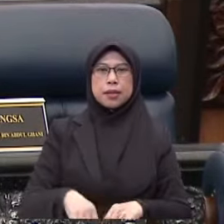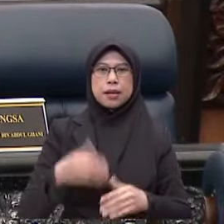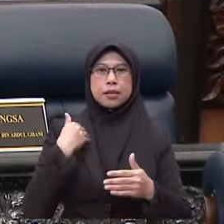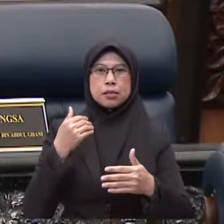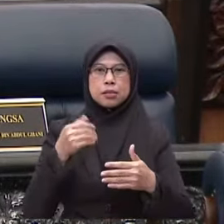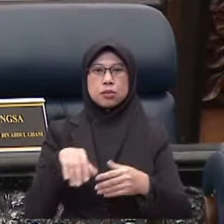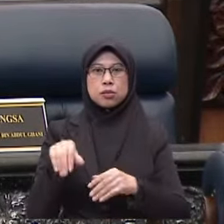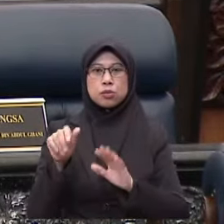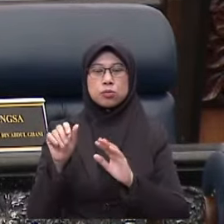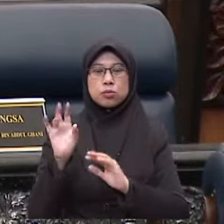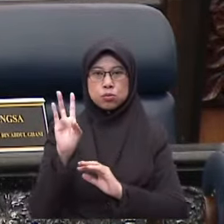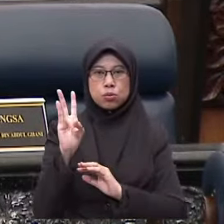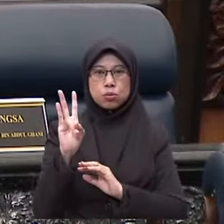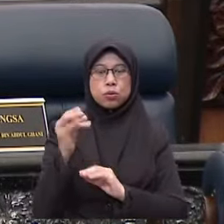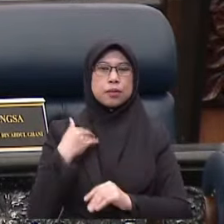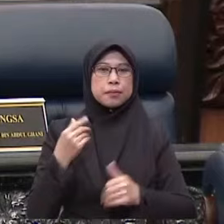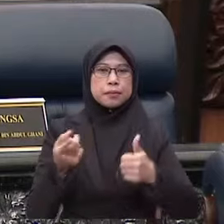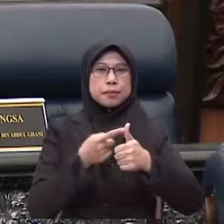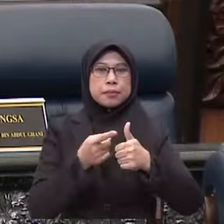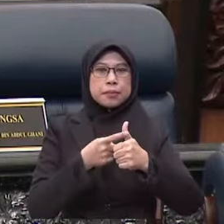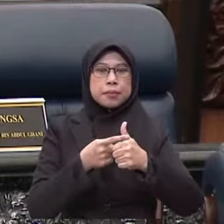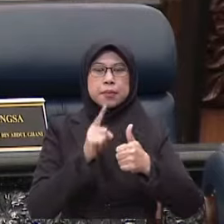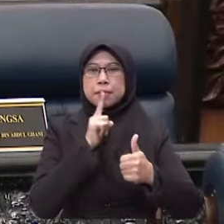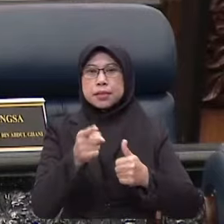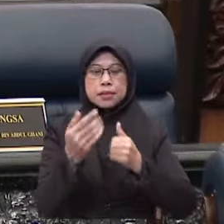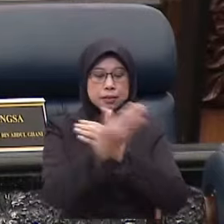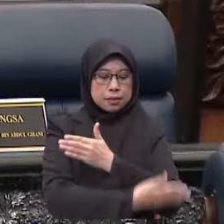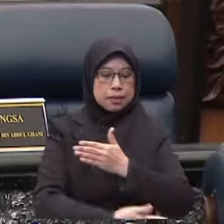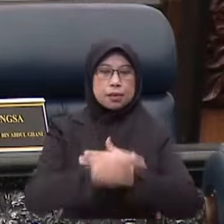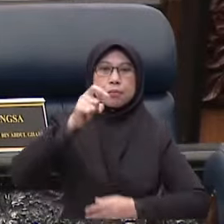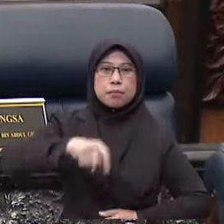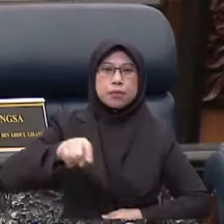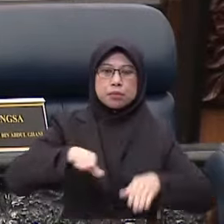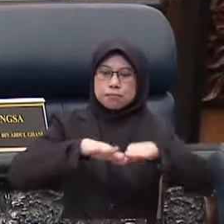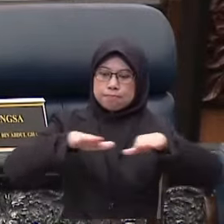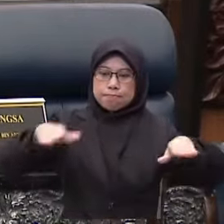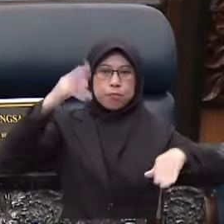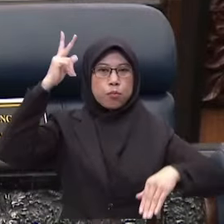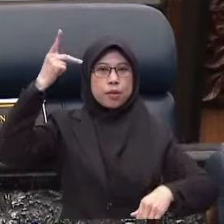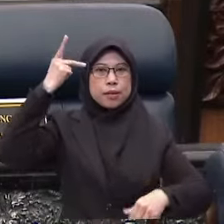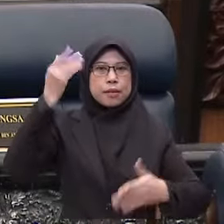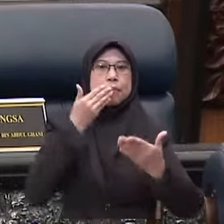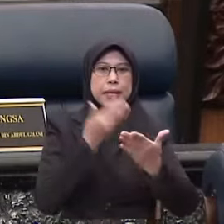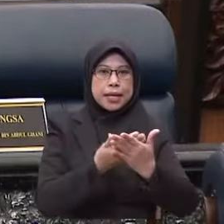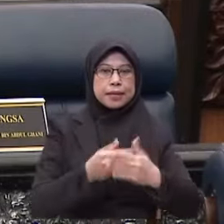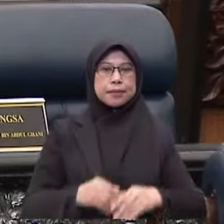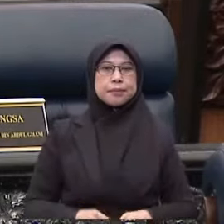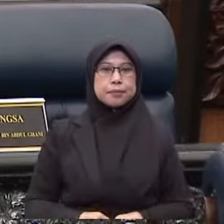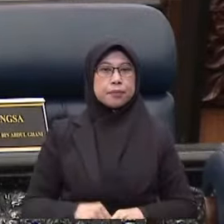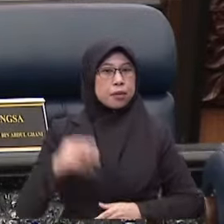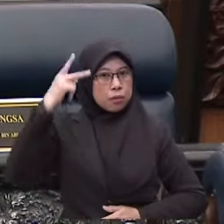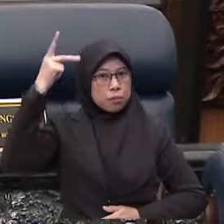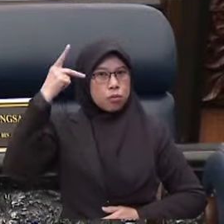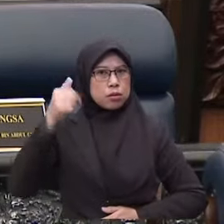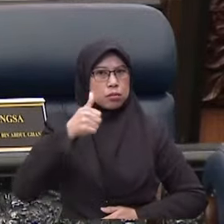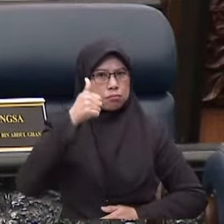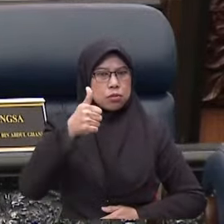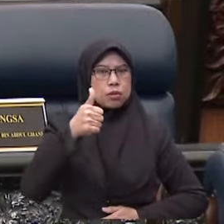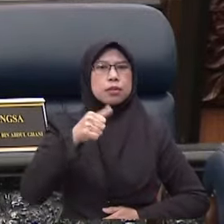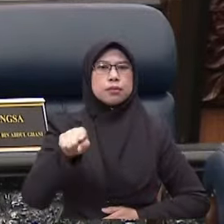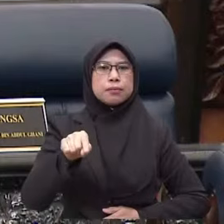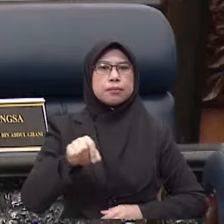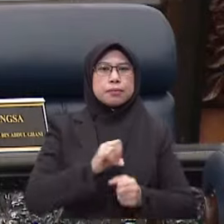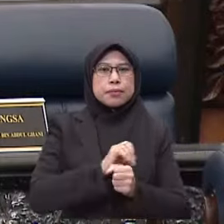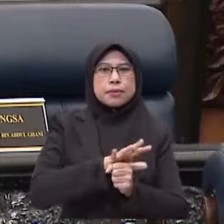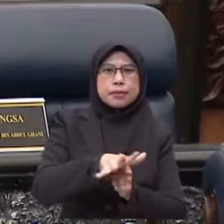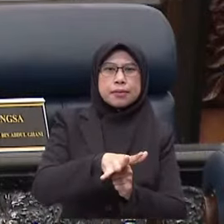tuj yang pertama sudahentu negara itu kabilan ini mempengaruhi pergakan mataang